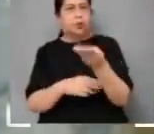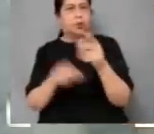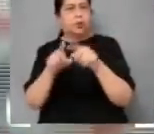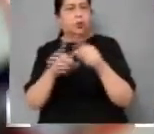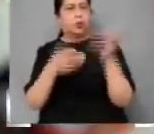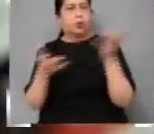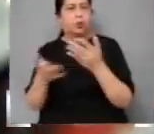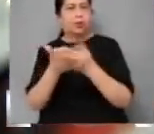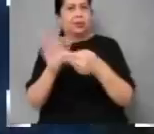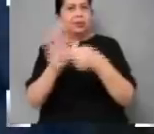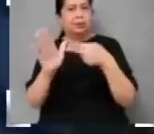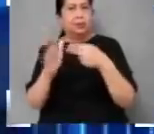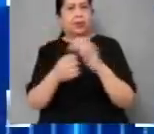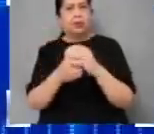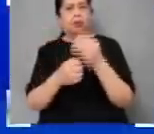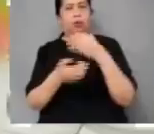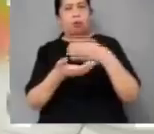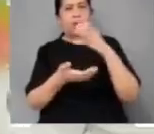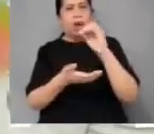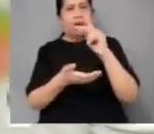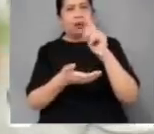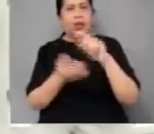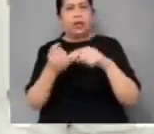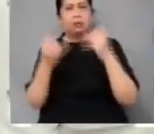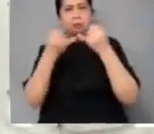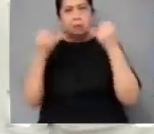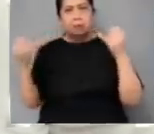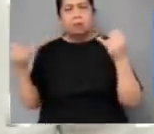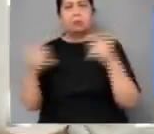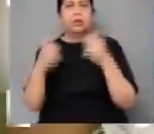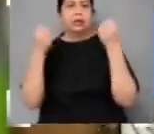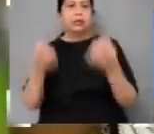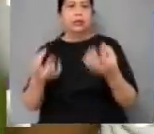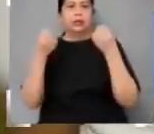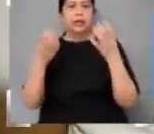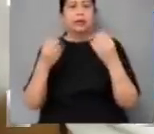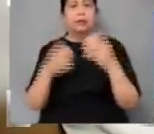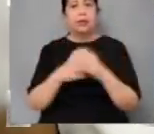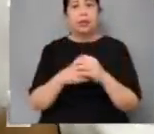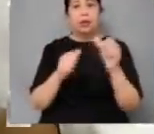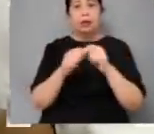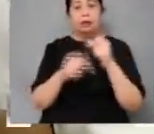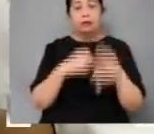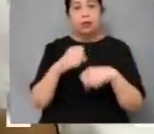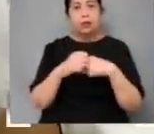food cocktails, spaghetti sauce at macaroni. Sa dami din kasi ng umu-order, every ano, ilan din kasi yung dinadalan.